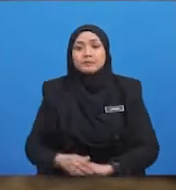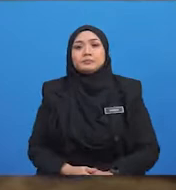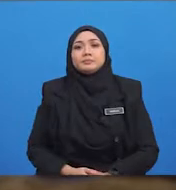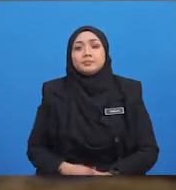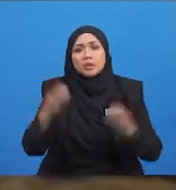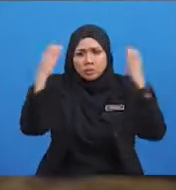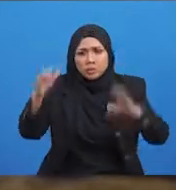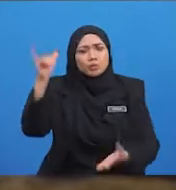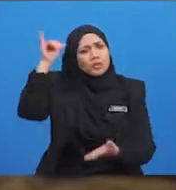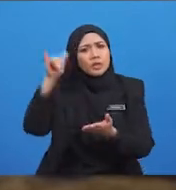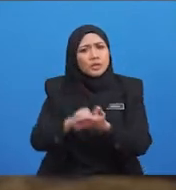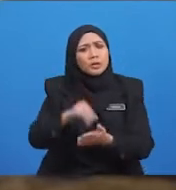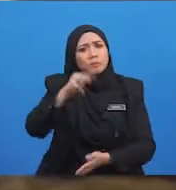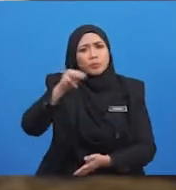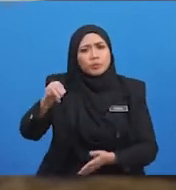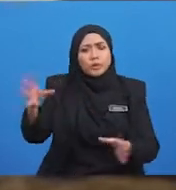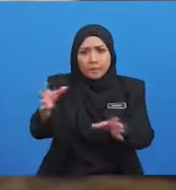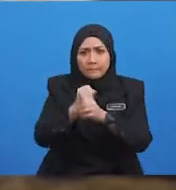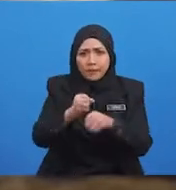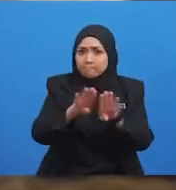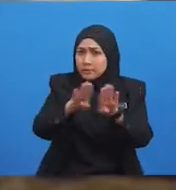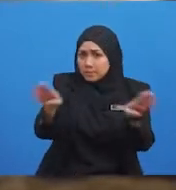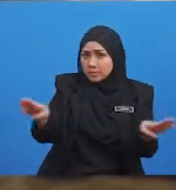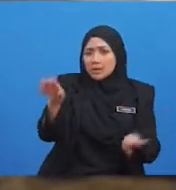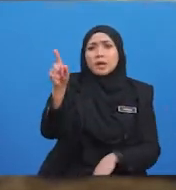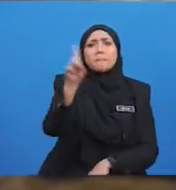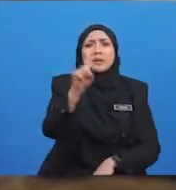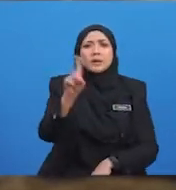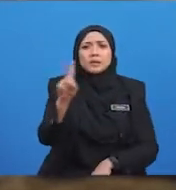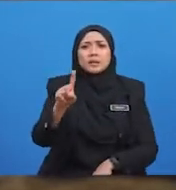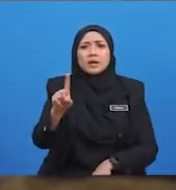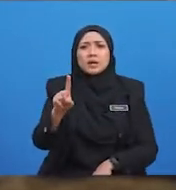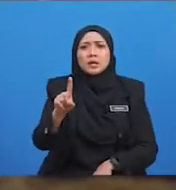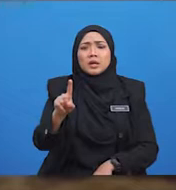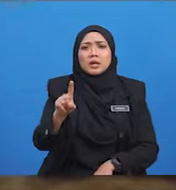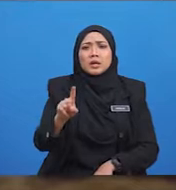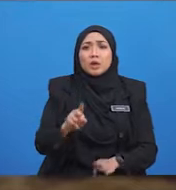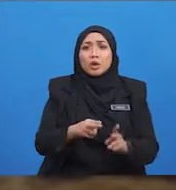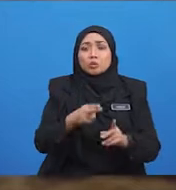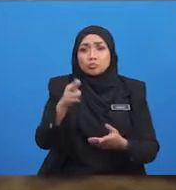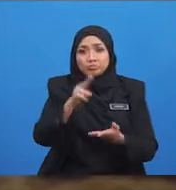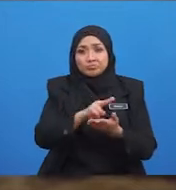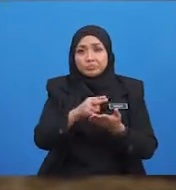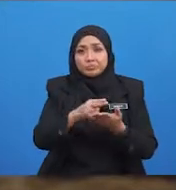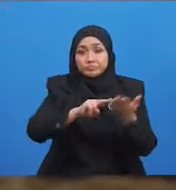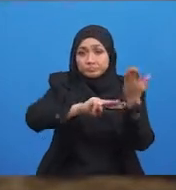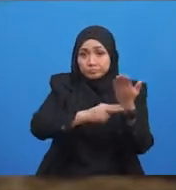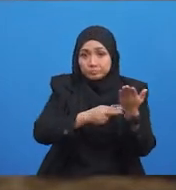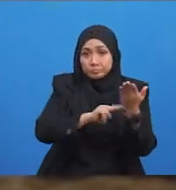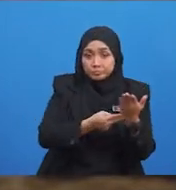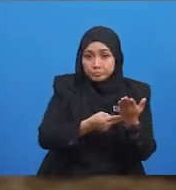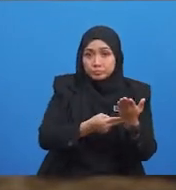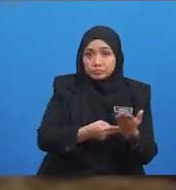murid-murid telah dapat membezakan yang manakah unsur konkret dan yang manakah pula unsur